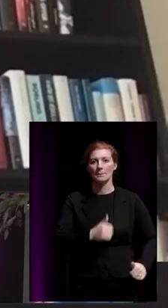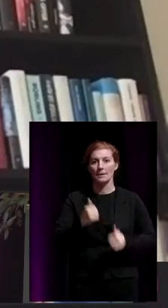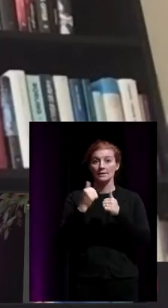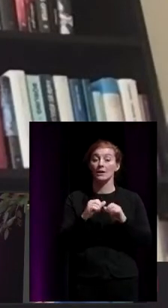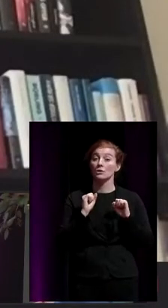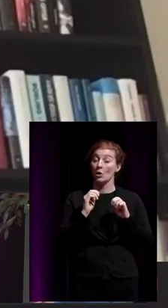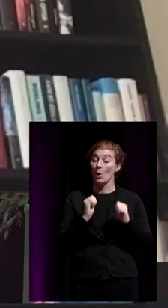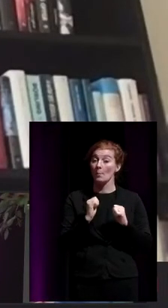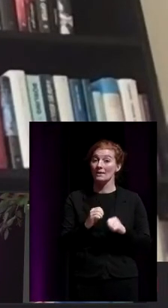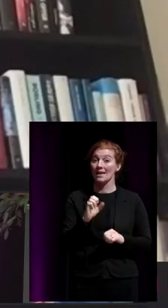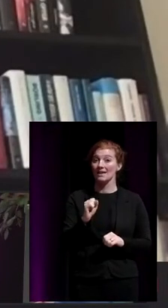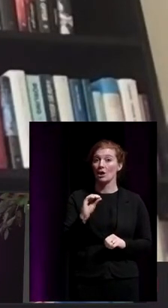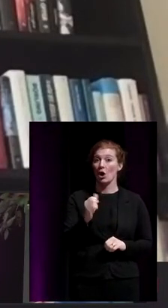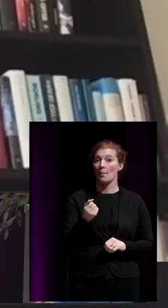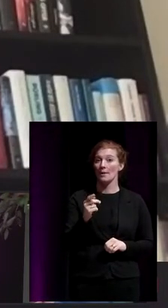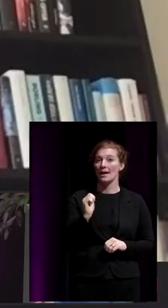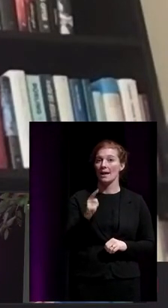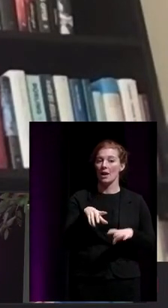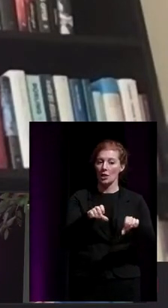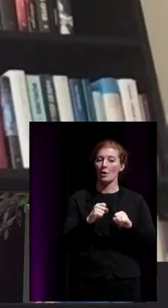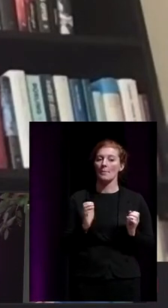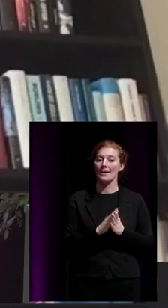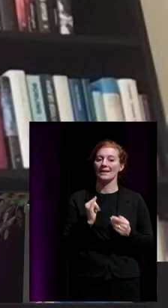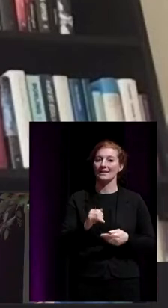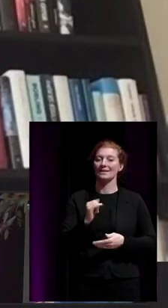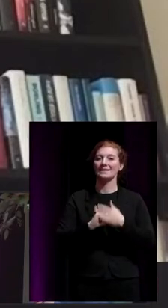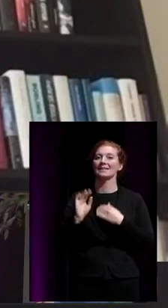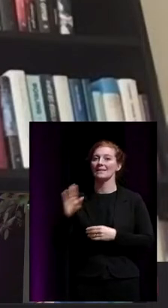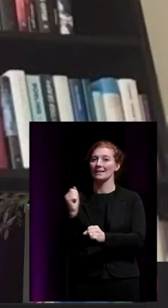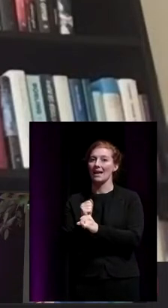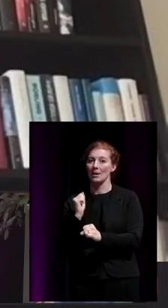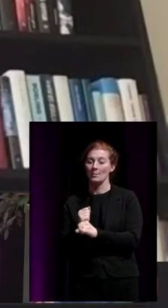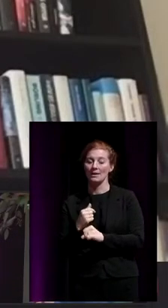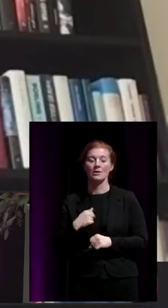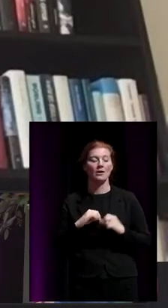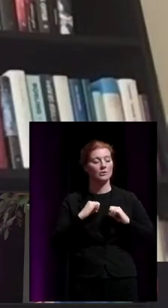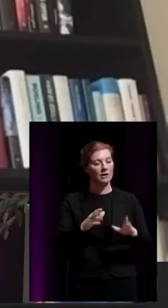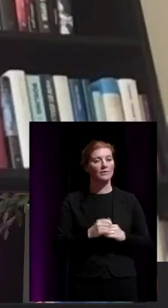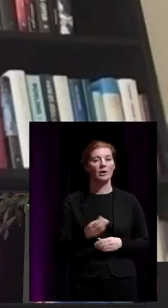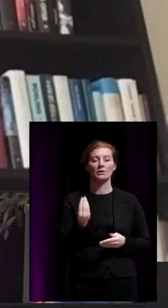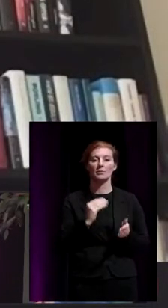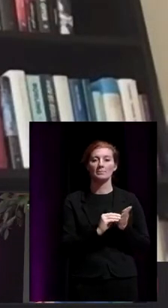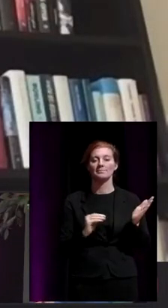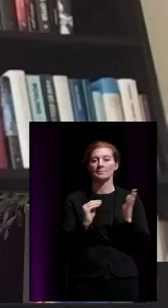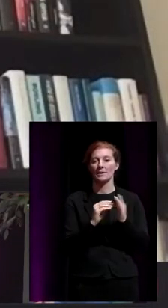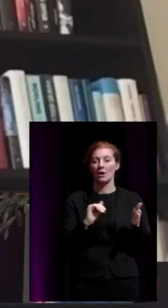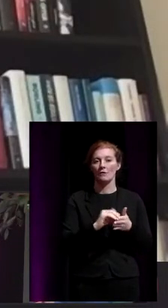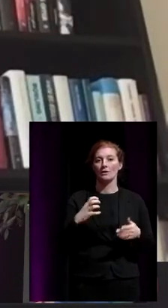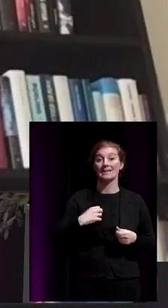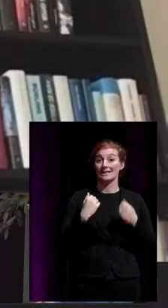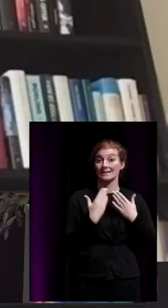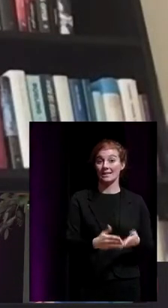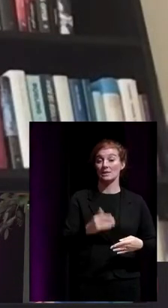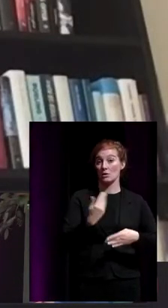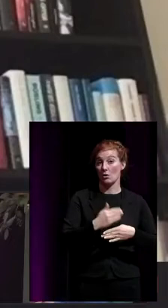in det i regeringsarbetet utifrån sin position. Och jag ska självklart bidra utifrån riksdagens roll. Så att det är där vi behöver ideella civila